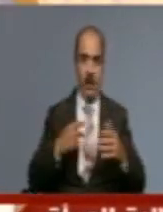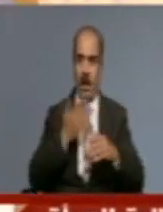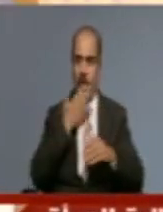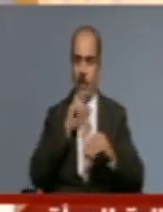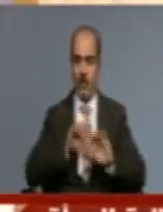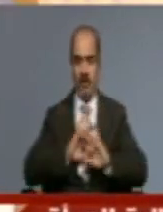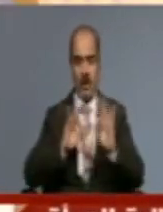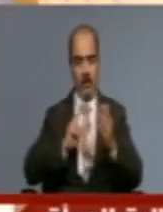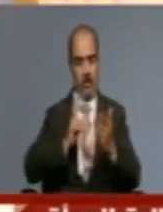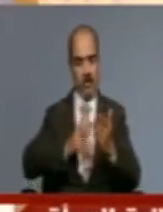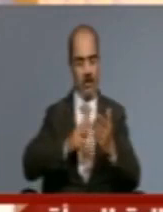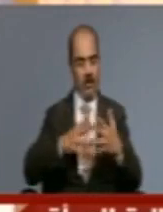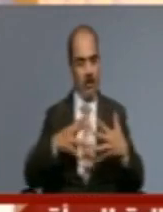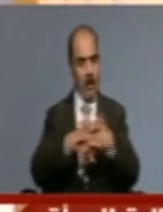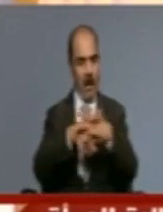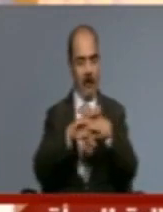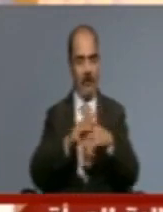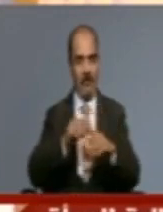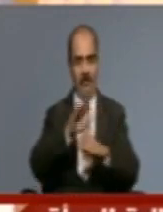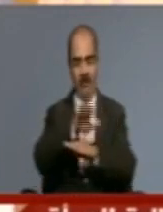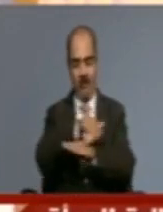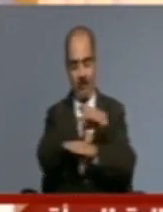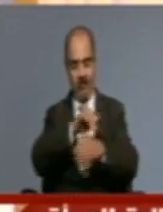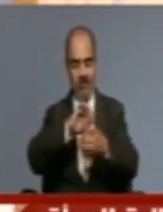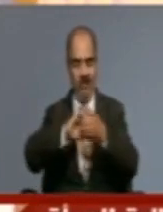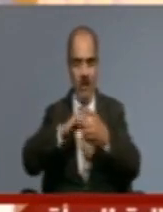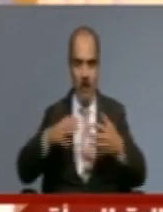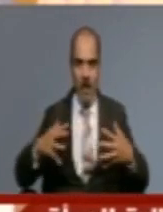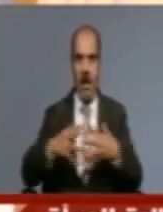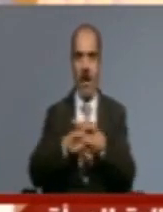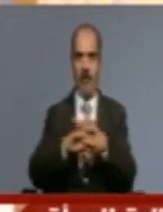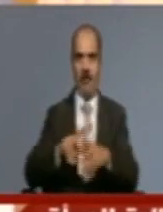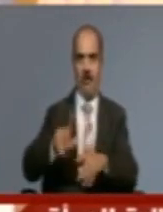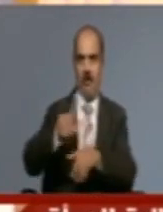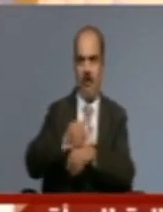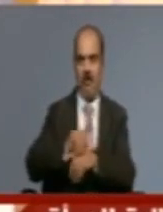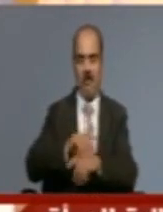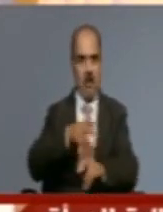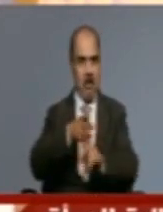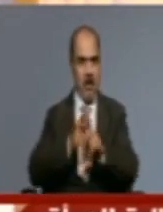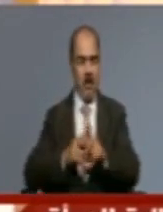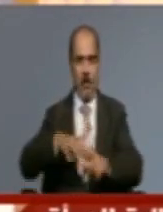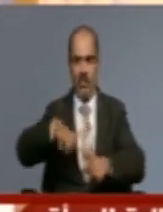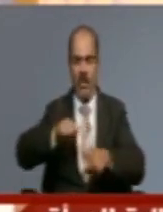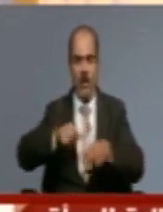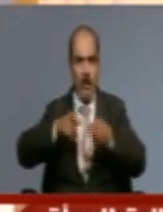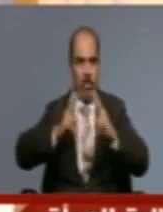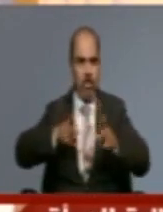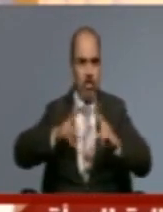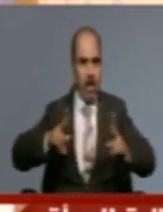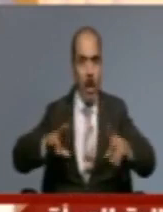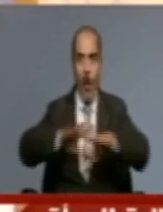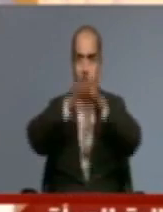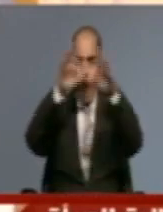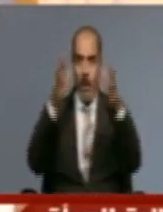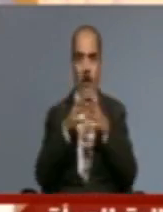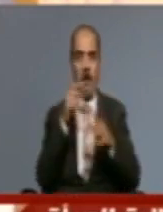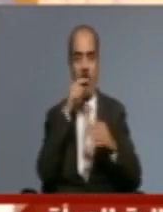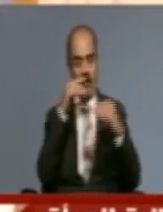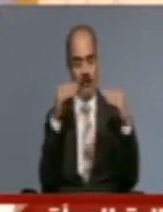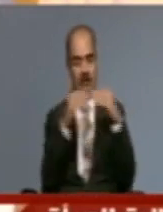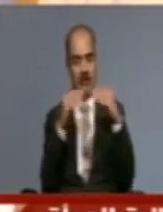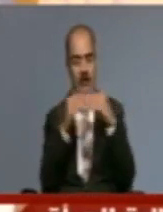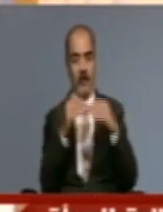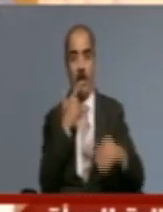القرار، وإطلاق استراتيجيات وسياسات وبرامج وإقرار تشريعات. فكل عام وكل